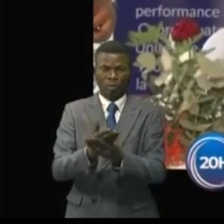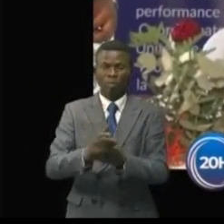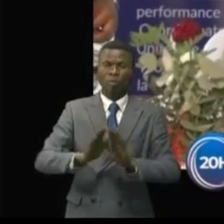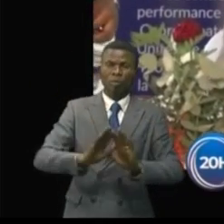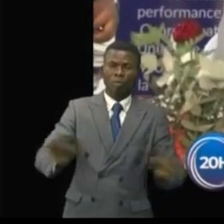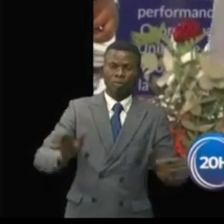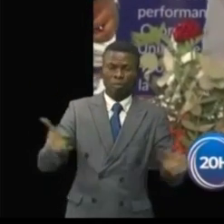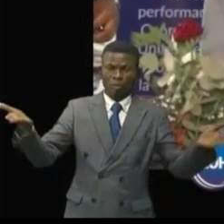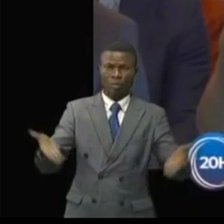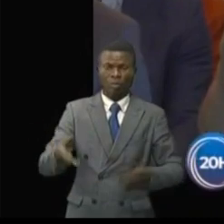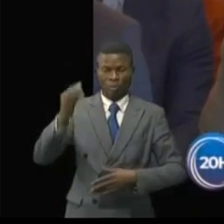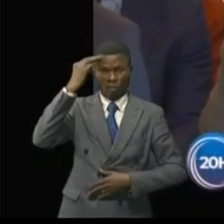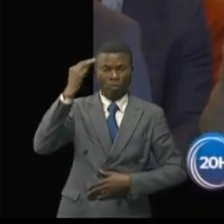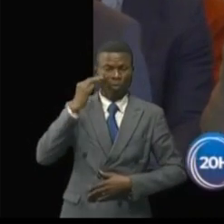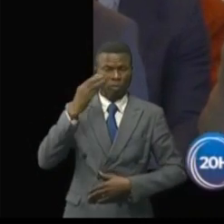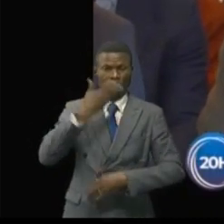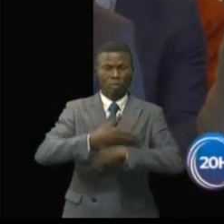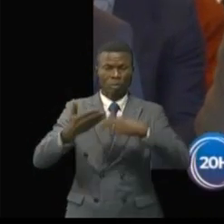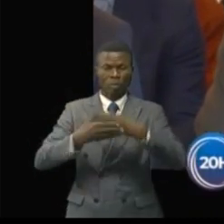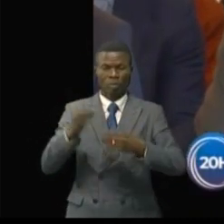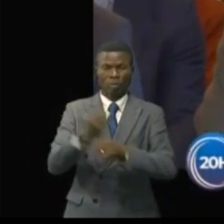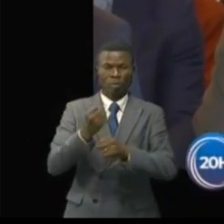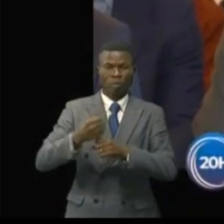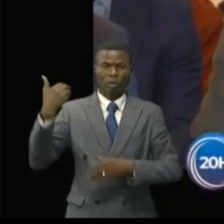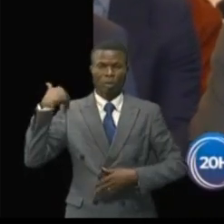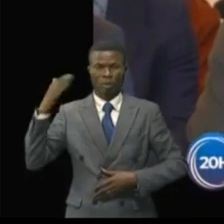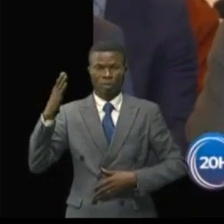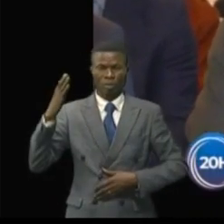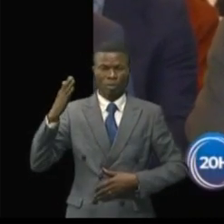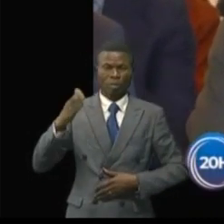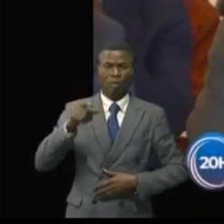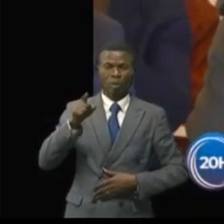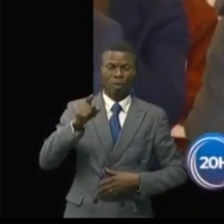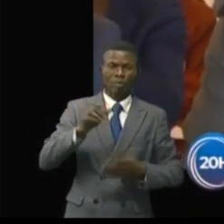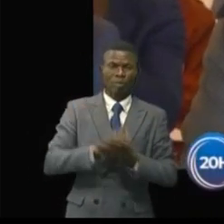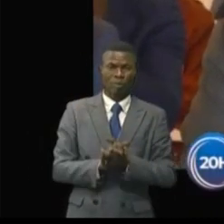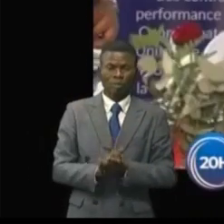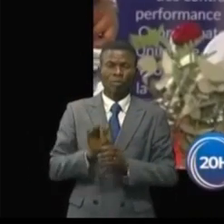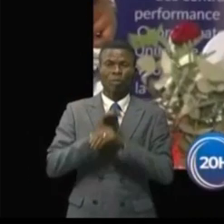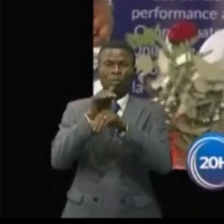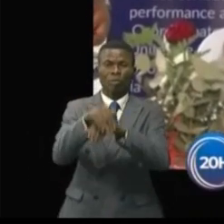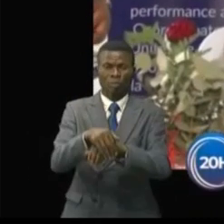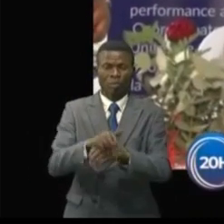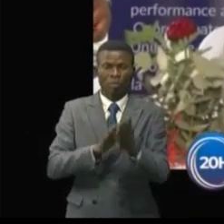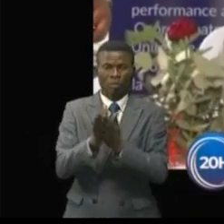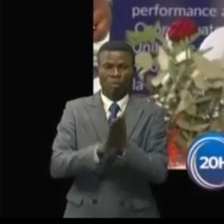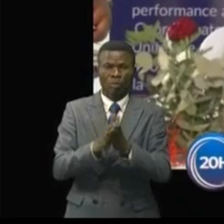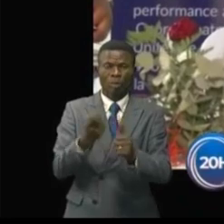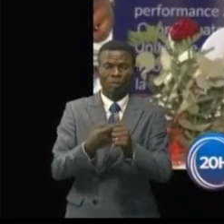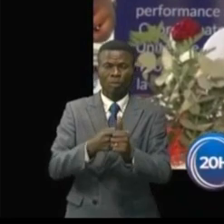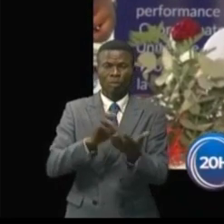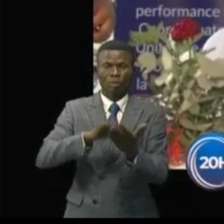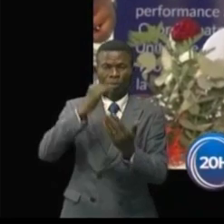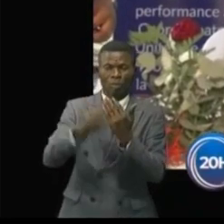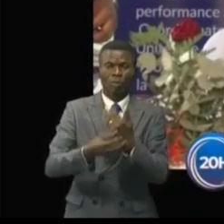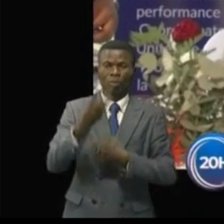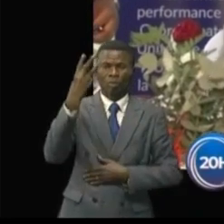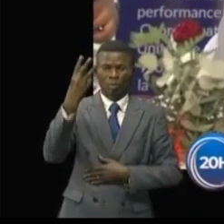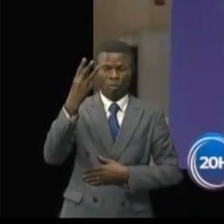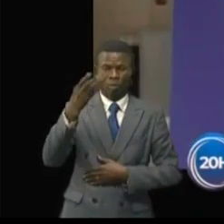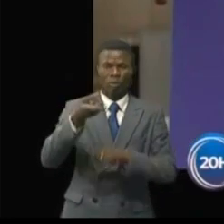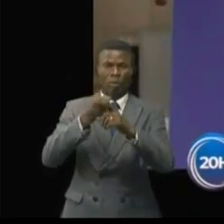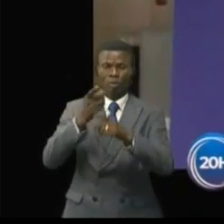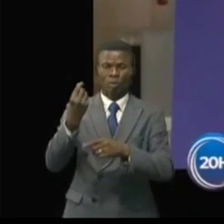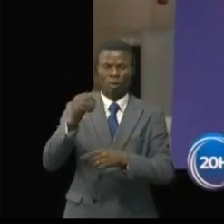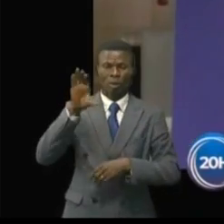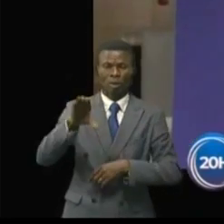en présence du ministre des Infrastructures et Travaux Publics, Alexis Guissaro. Cet engagement concerne 3 projets financés par la Banque